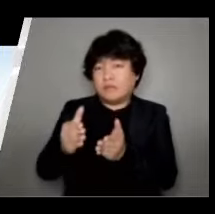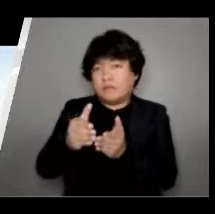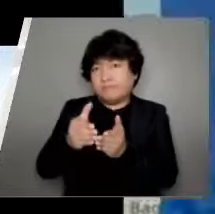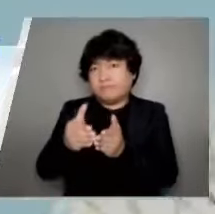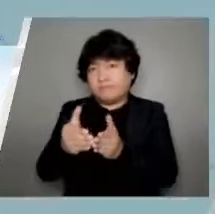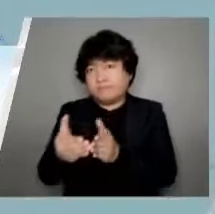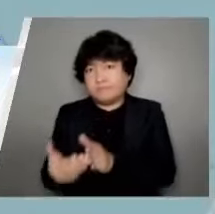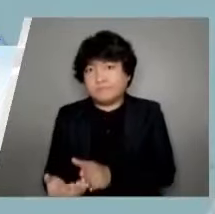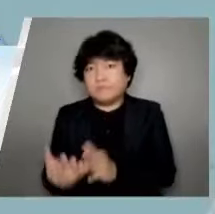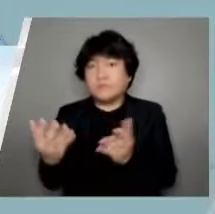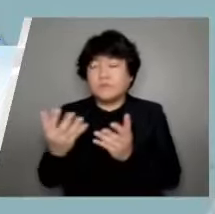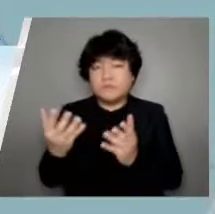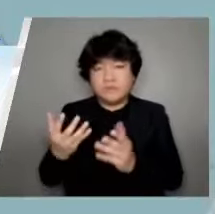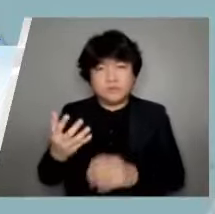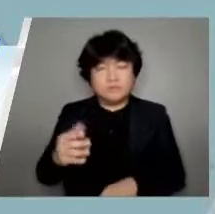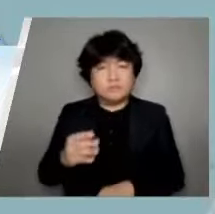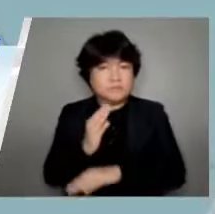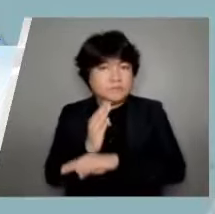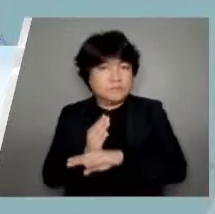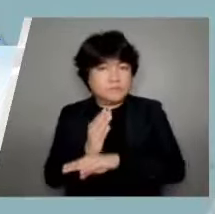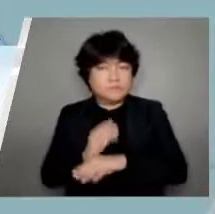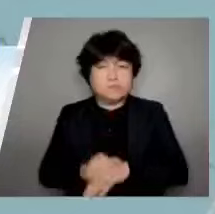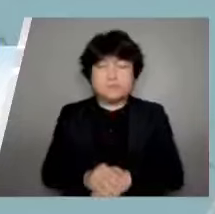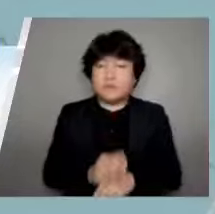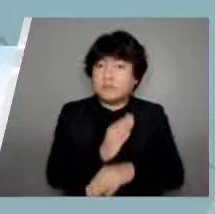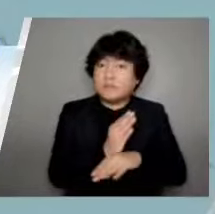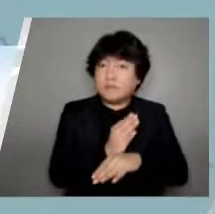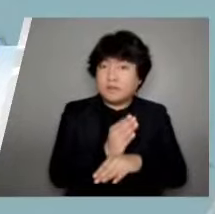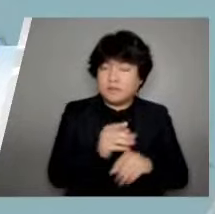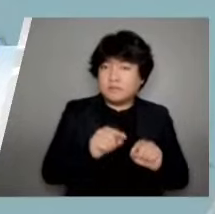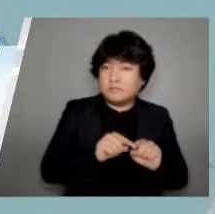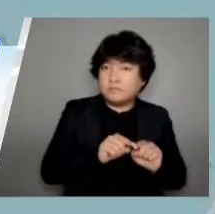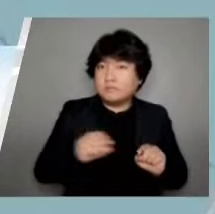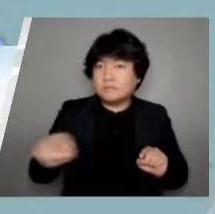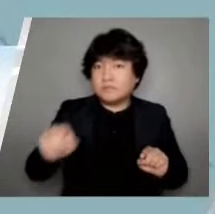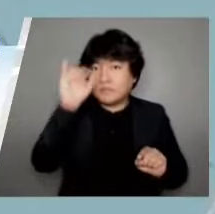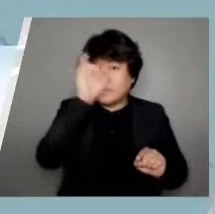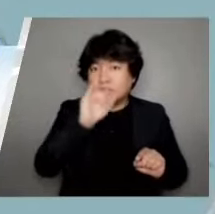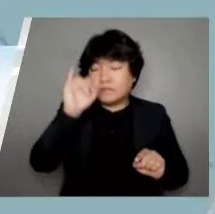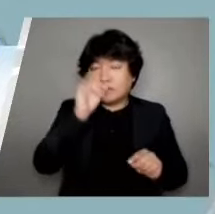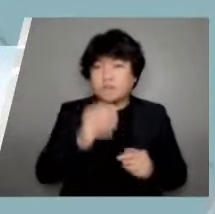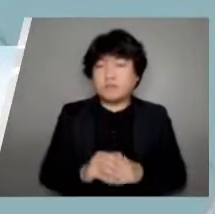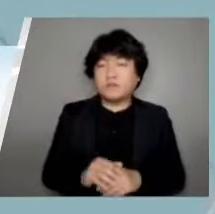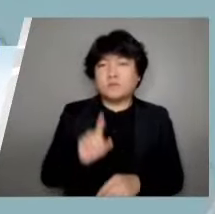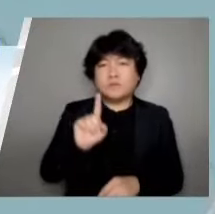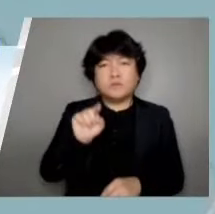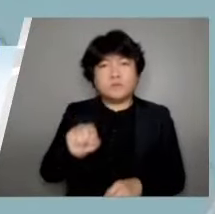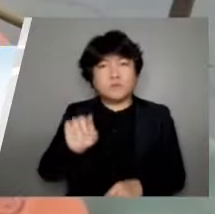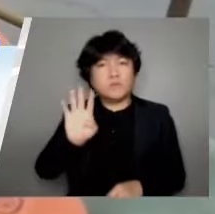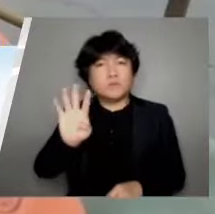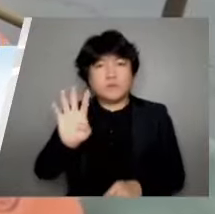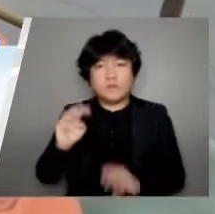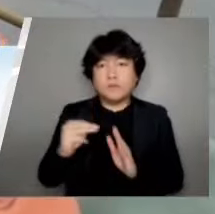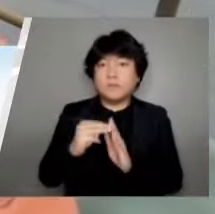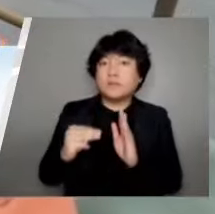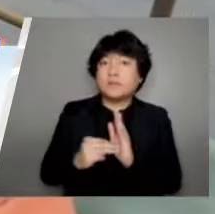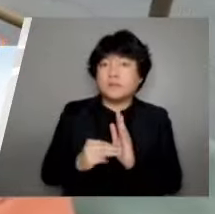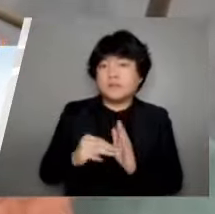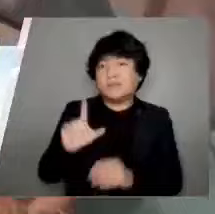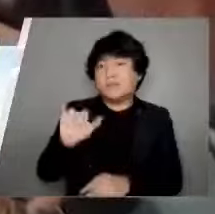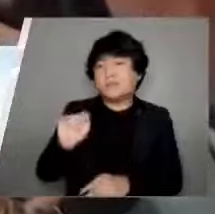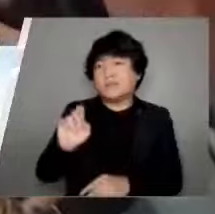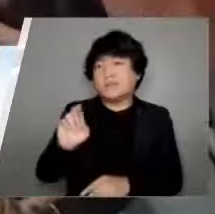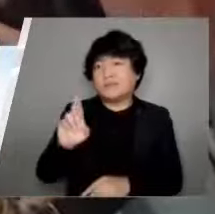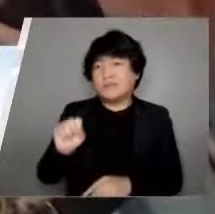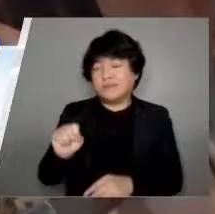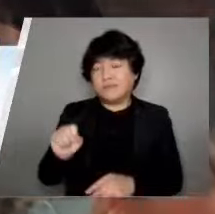Bataan. Papunta sa ng Iloilo ang lumubog na tanker na may kargang 1.4 million liters ng industrial fuel oil. Agad namang